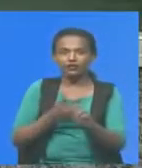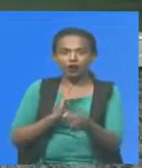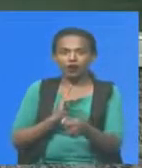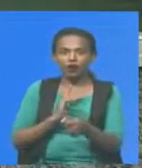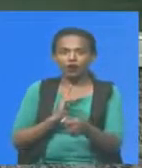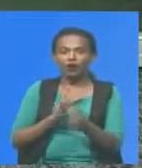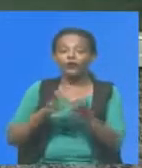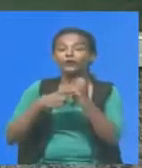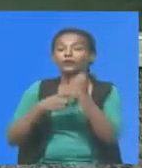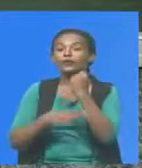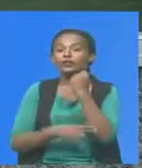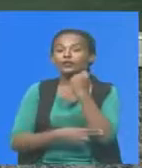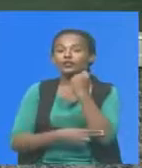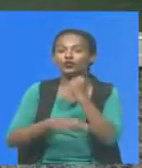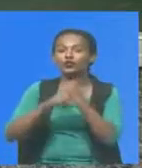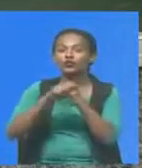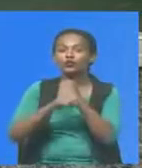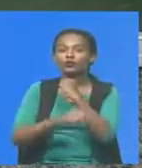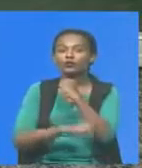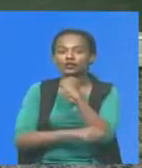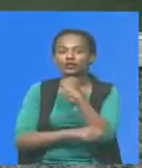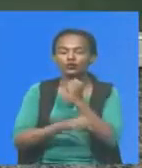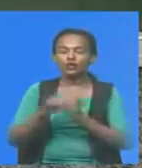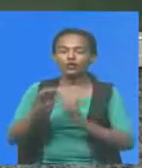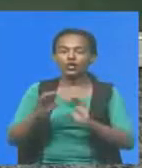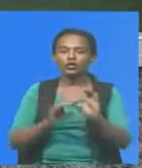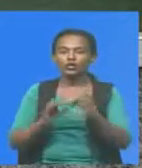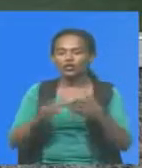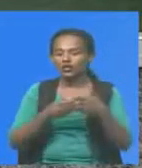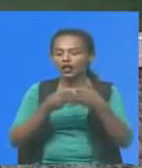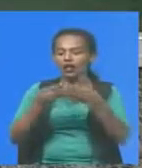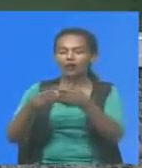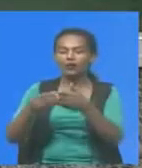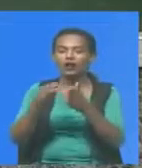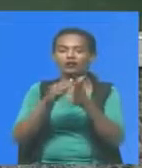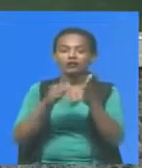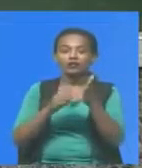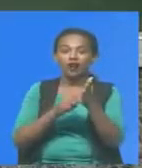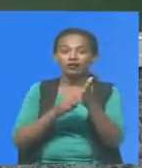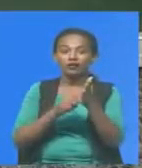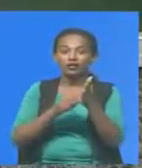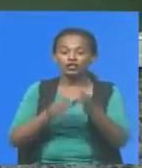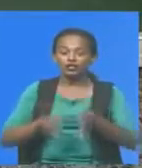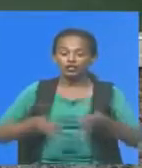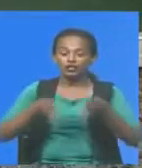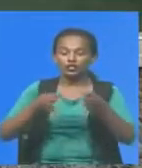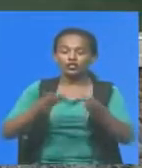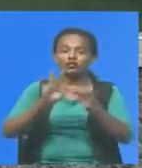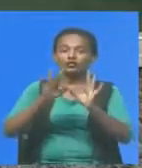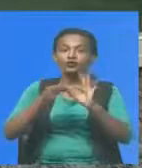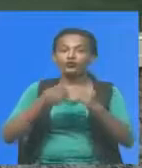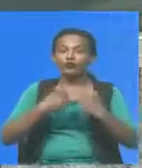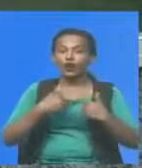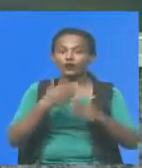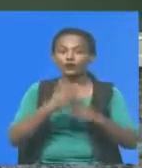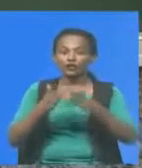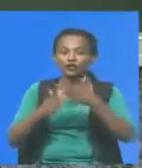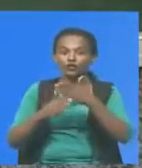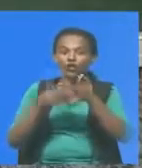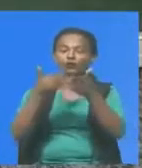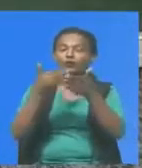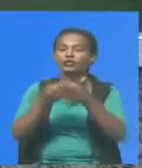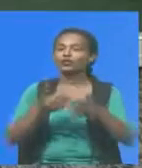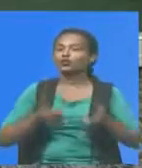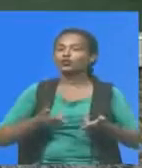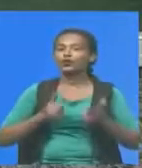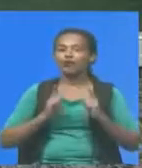መስኖን መሰረት ወዳደረገ የአመራር ስርዓት ሽግግር ትርጉም ባለው ደረጃ መድረስ